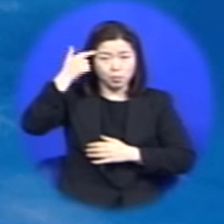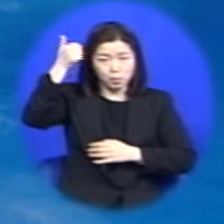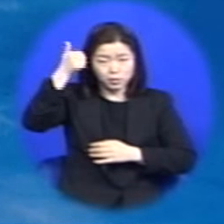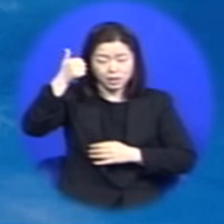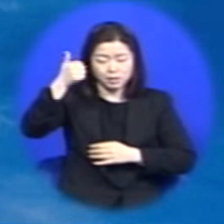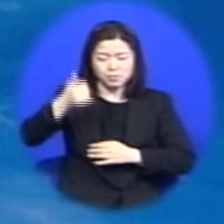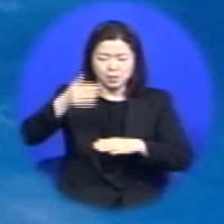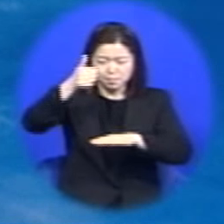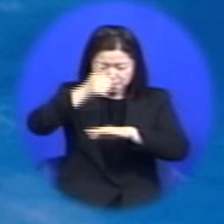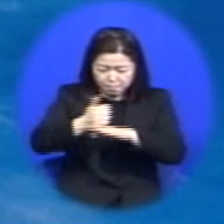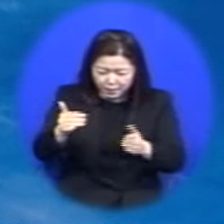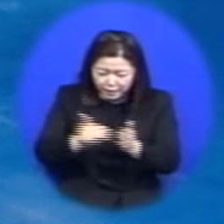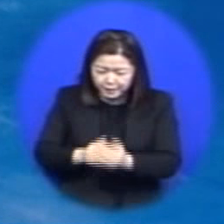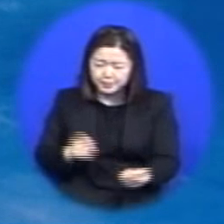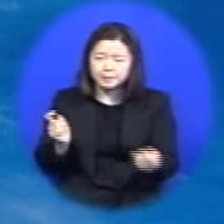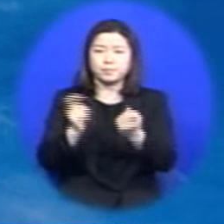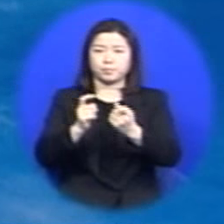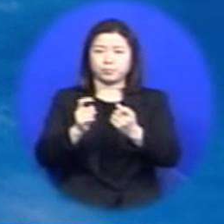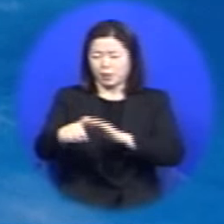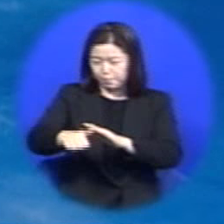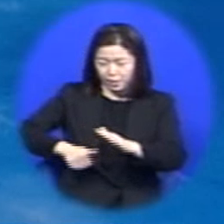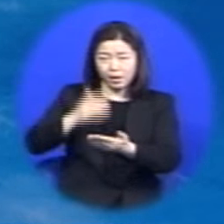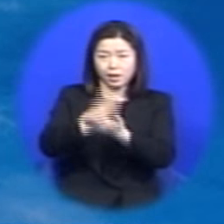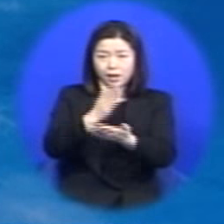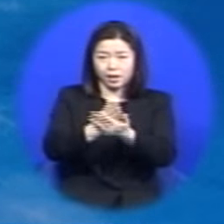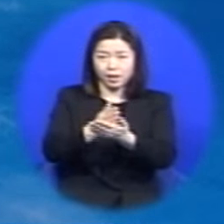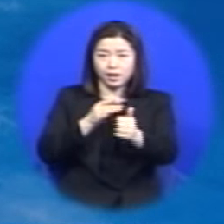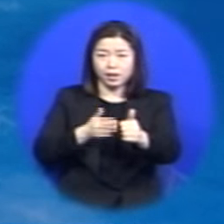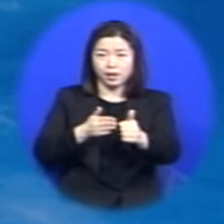싸웁시다. 물러서지 마십시다.